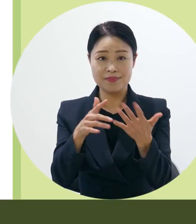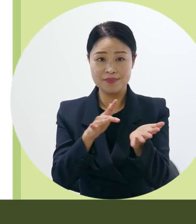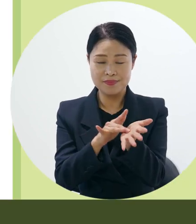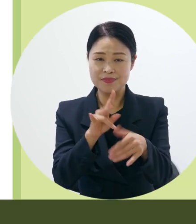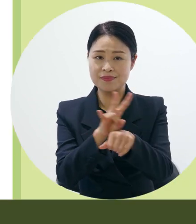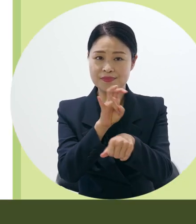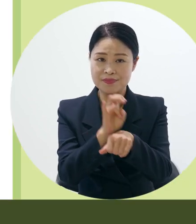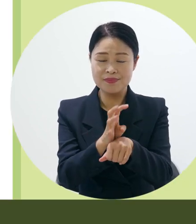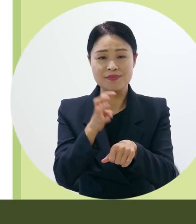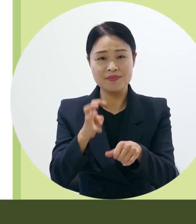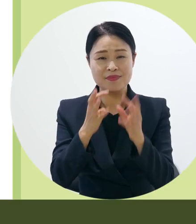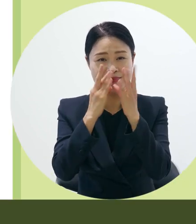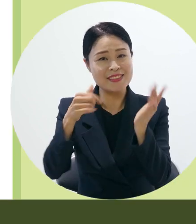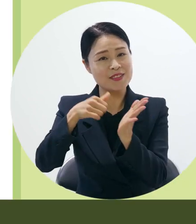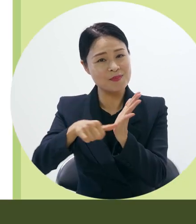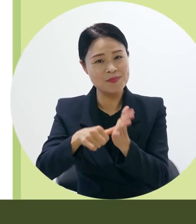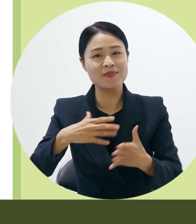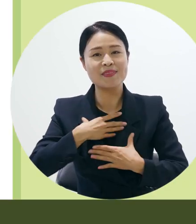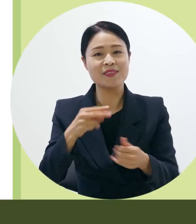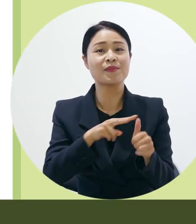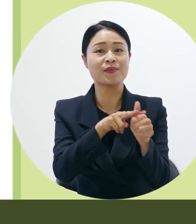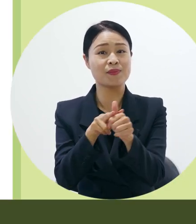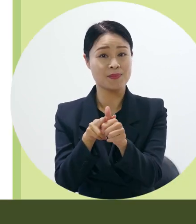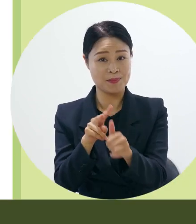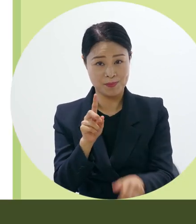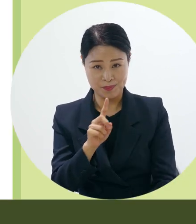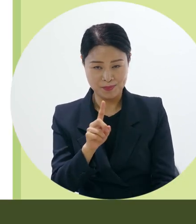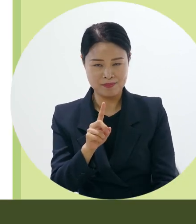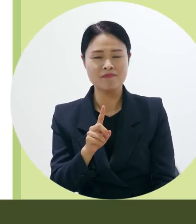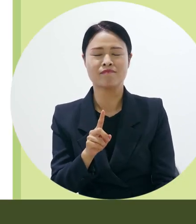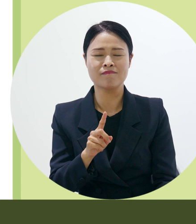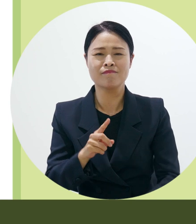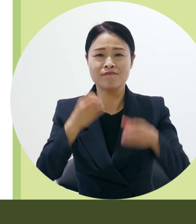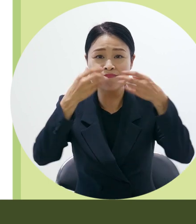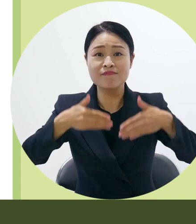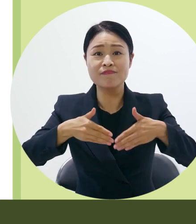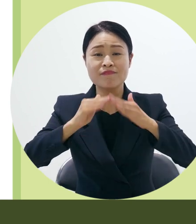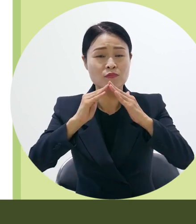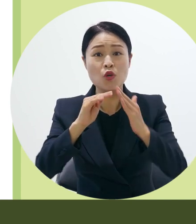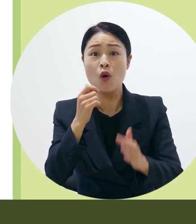의약외품 안전정보는 어떻게 구성되어 있나요?